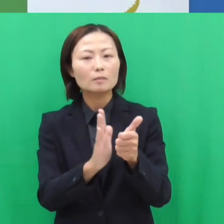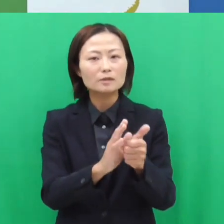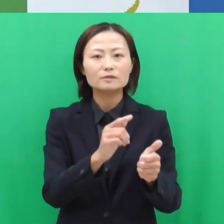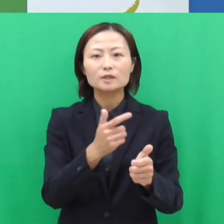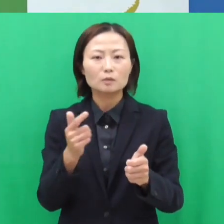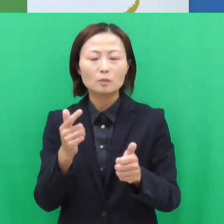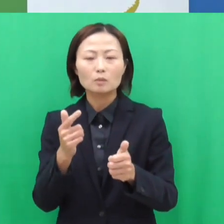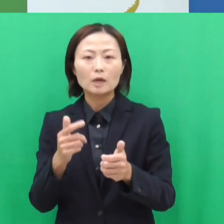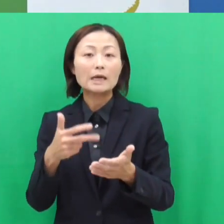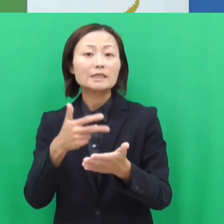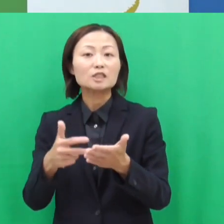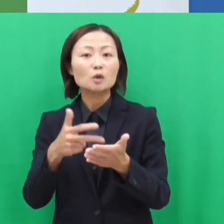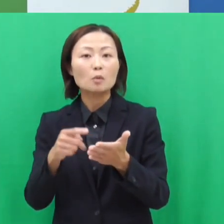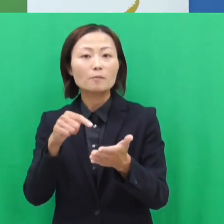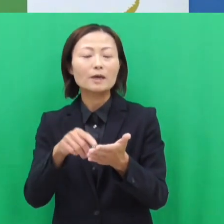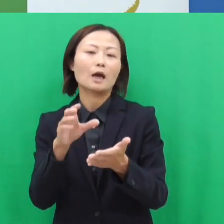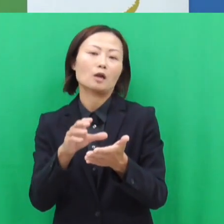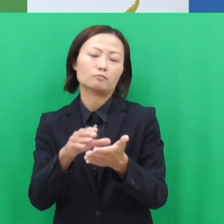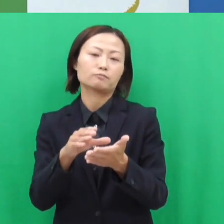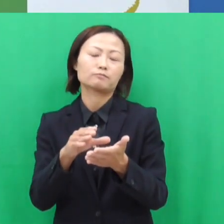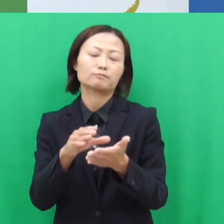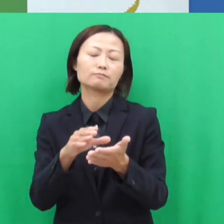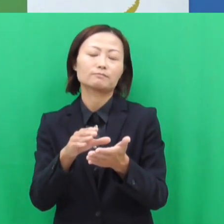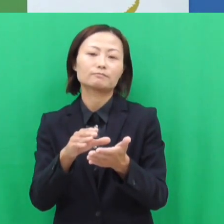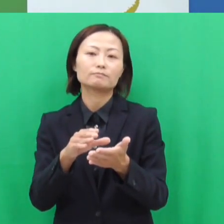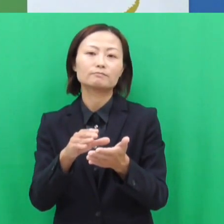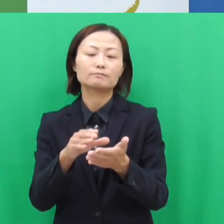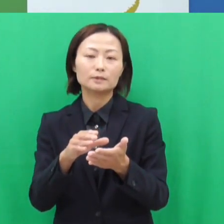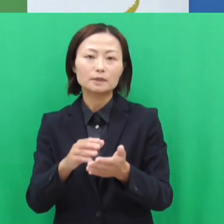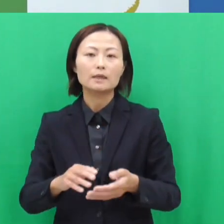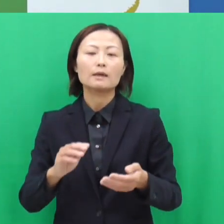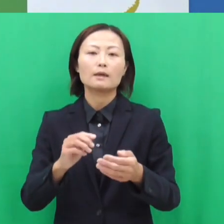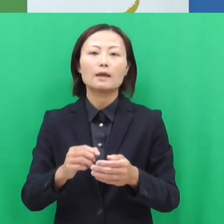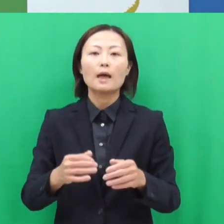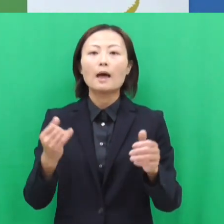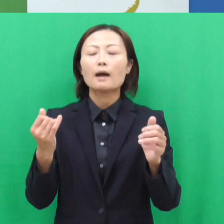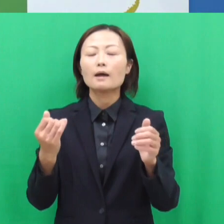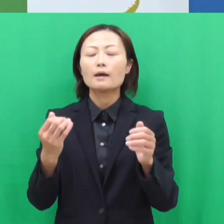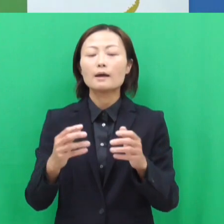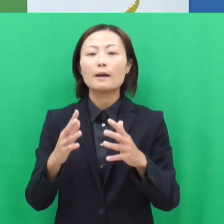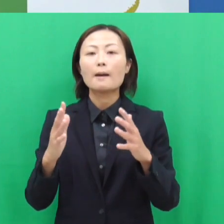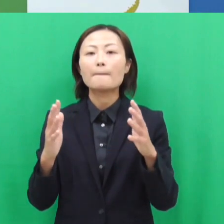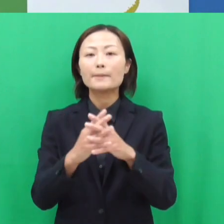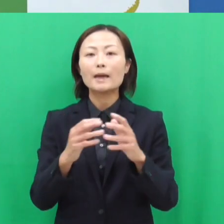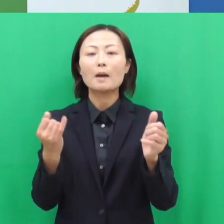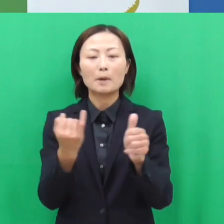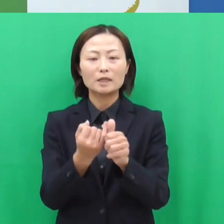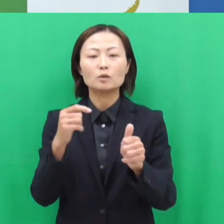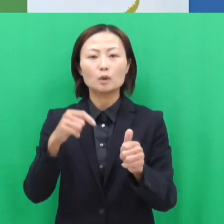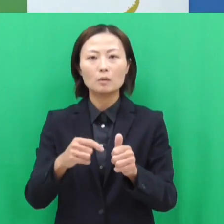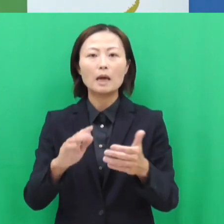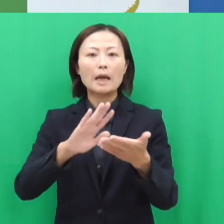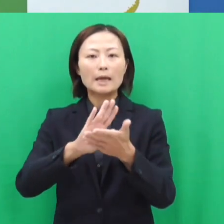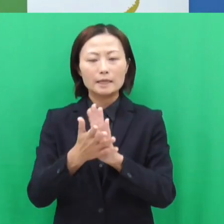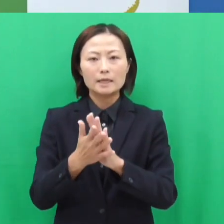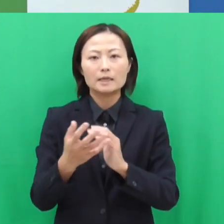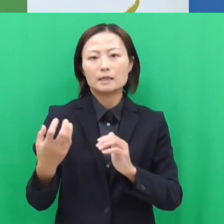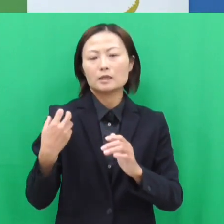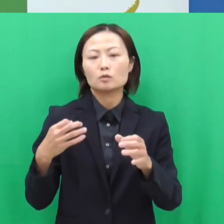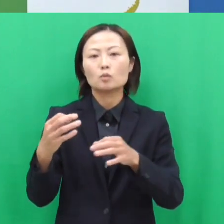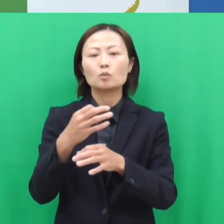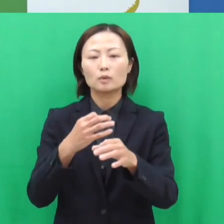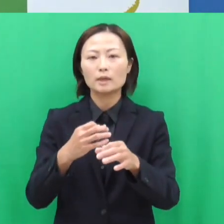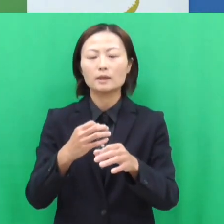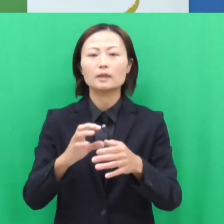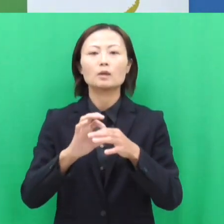お勧めするポイントといたしましては宮城県が開設している行政が開設しているという安心感やスマートフォン